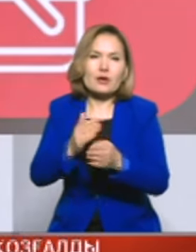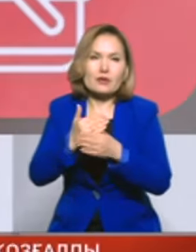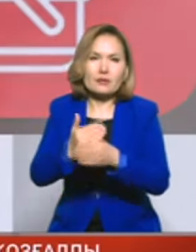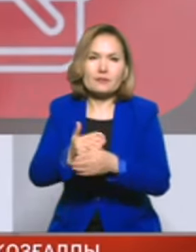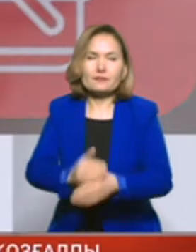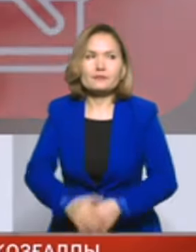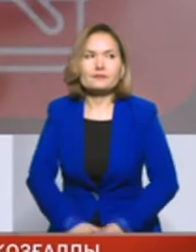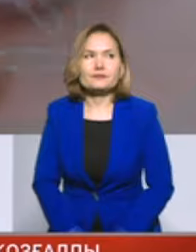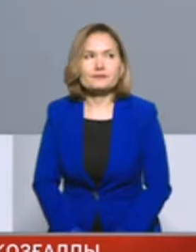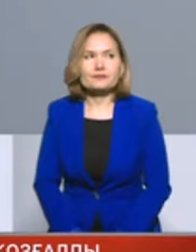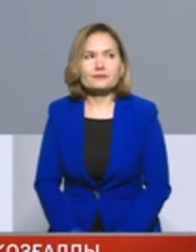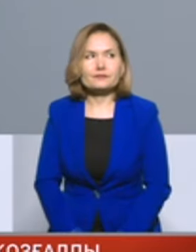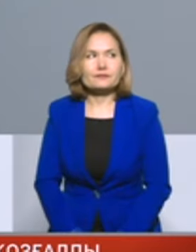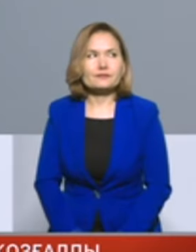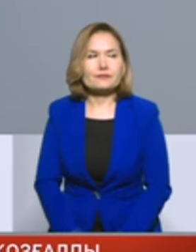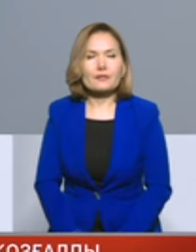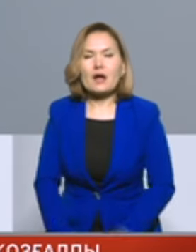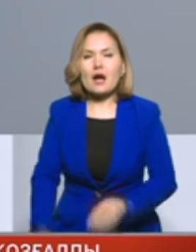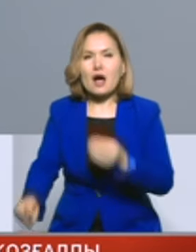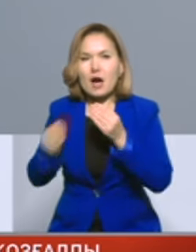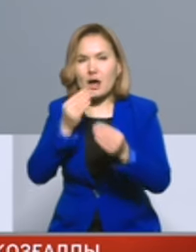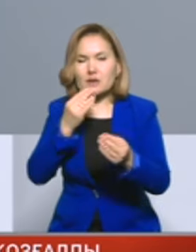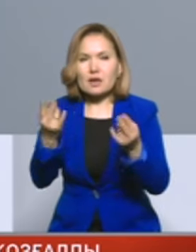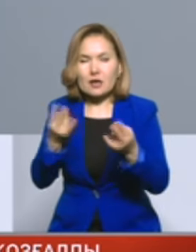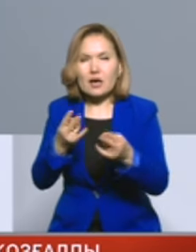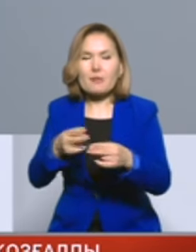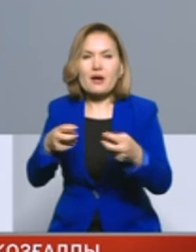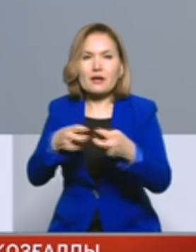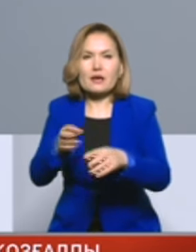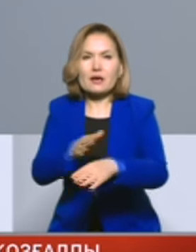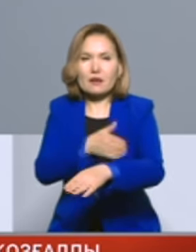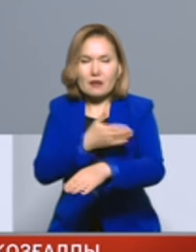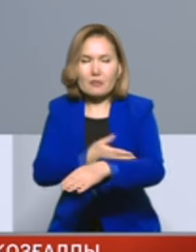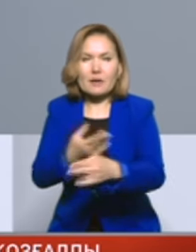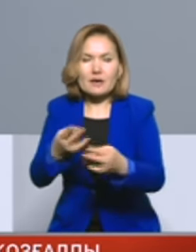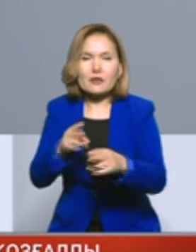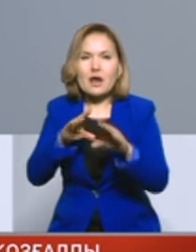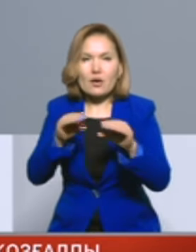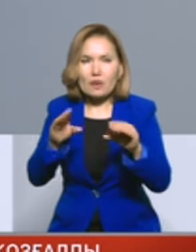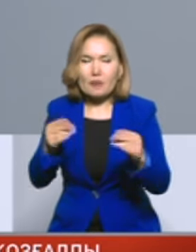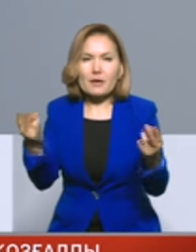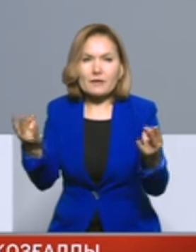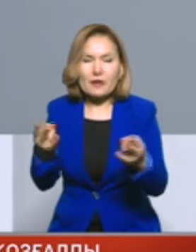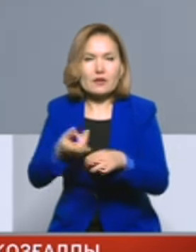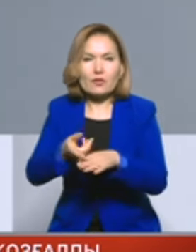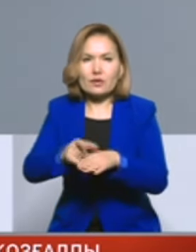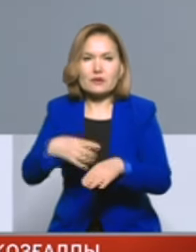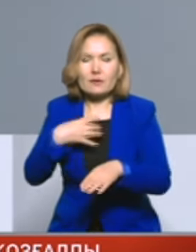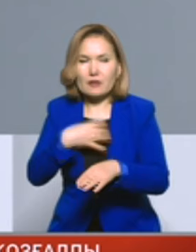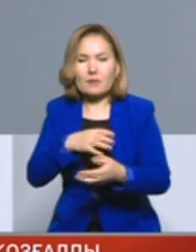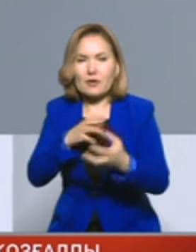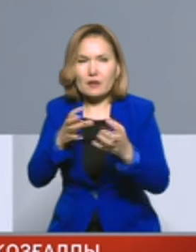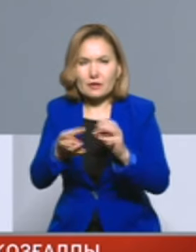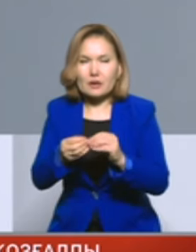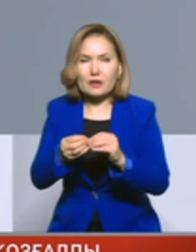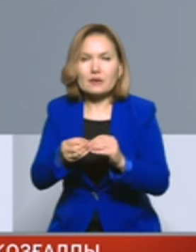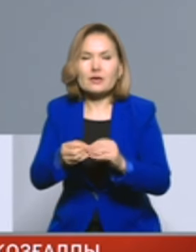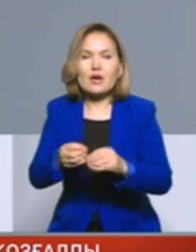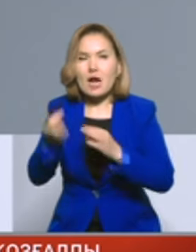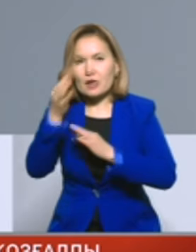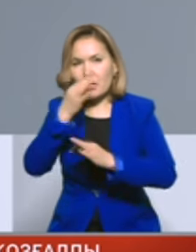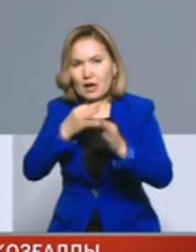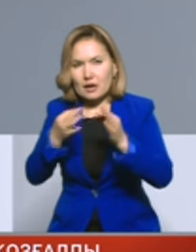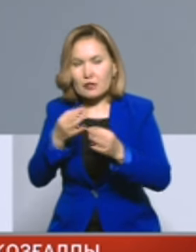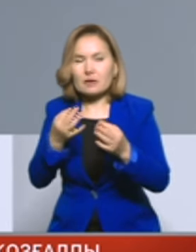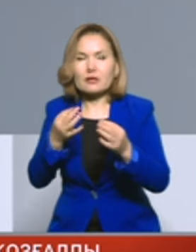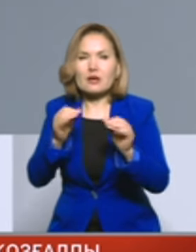жөн дейді. Азық-түлік, резеңке етік, көрпе-төсек жабдықтар бізге ең қажеттілігі болып отқаны. Жара понижающе дәрі-дәрімек өткен